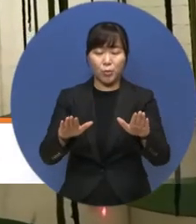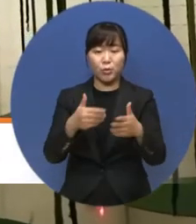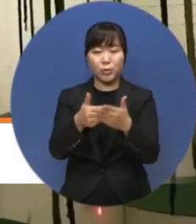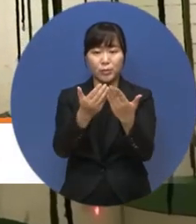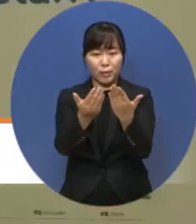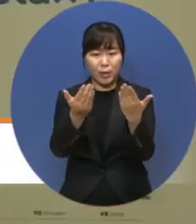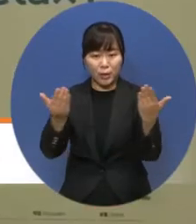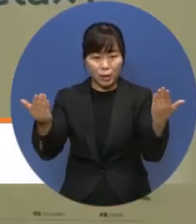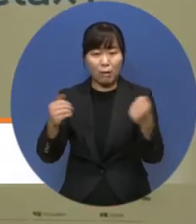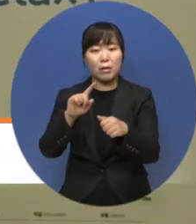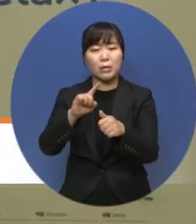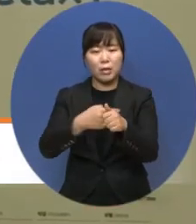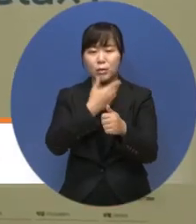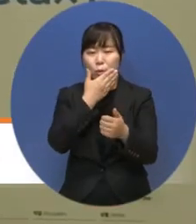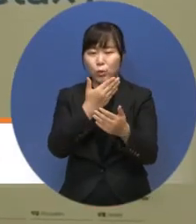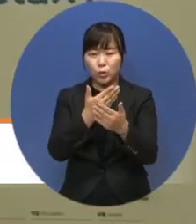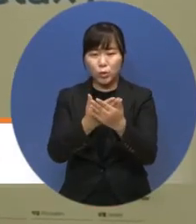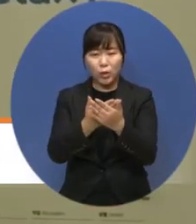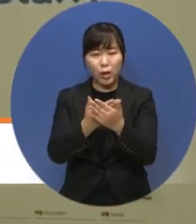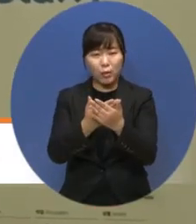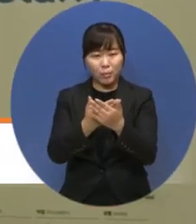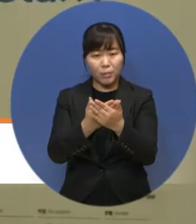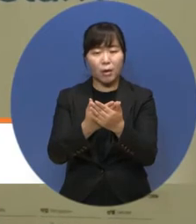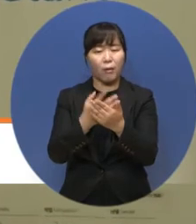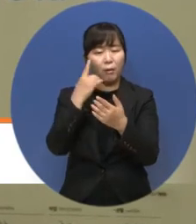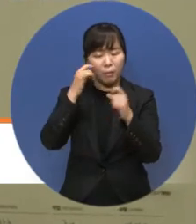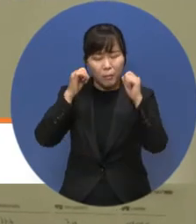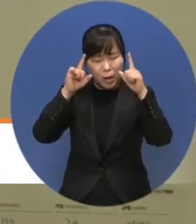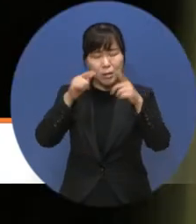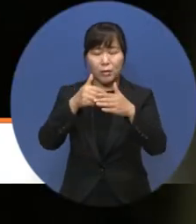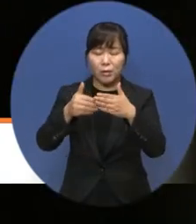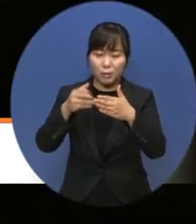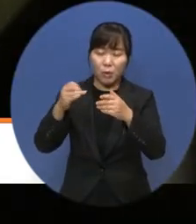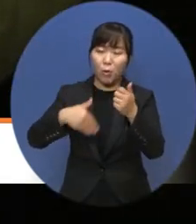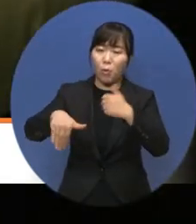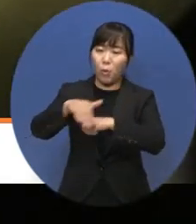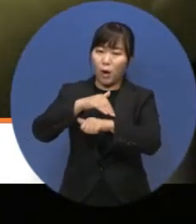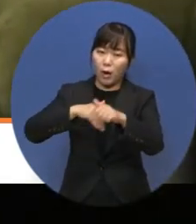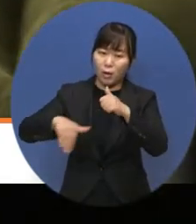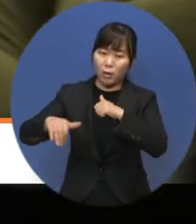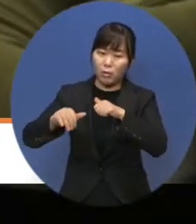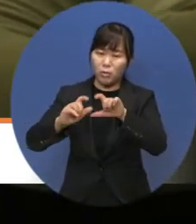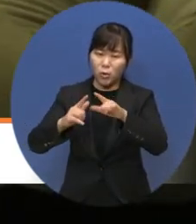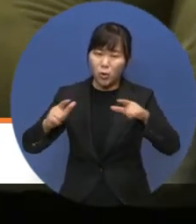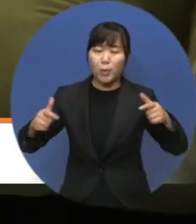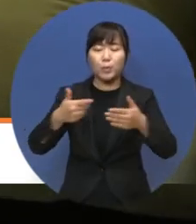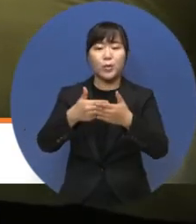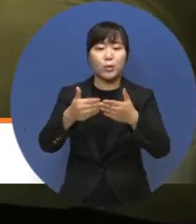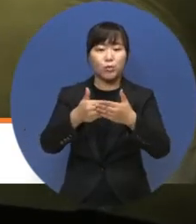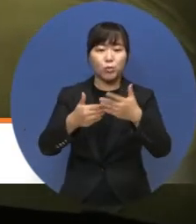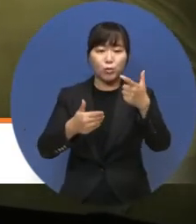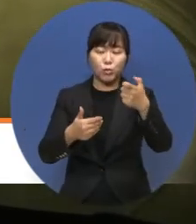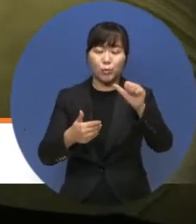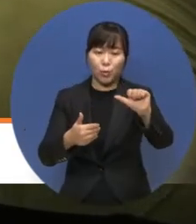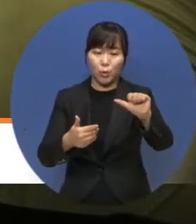전시회는 자연의 소중함을 일깨우는 작품부터 환경에 얽힌 다양한 미술 작품